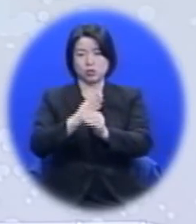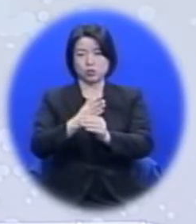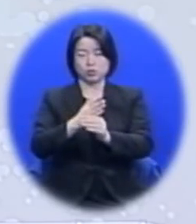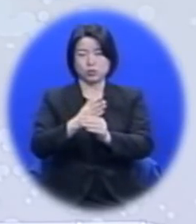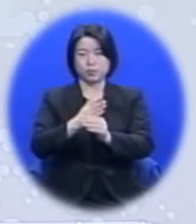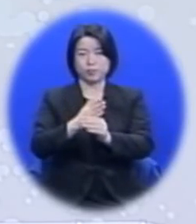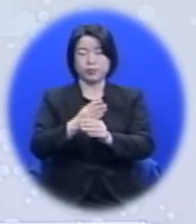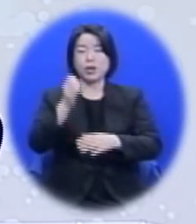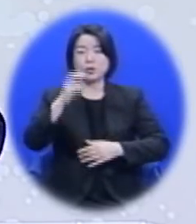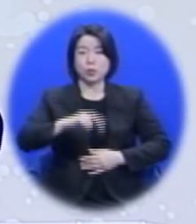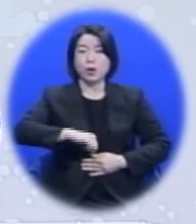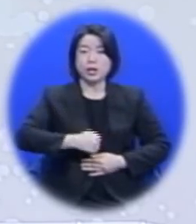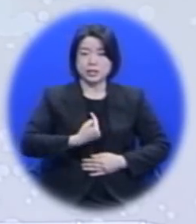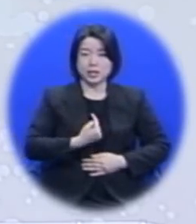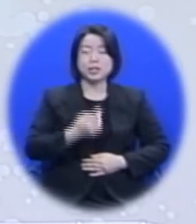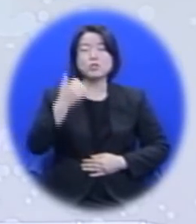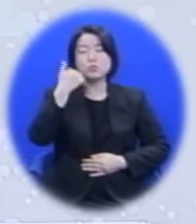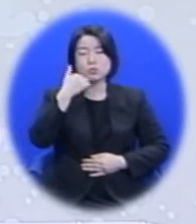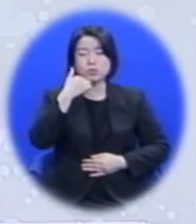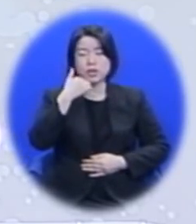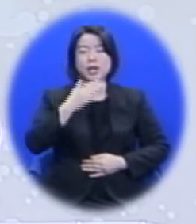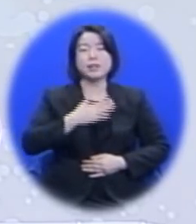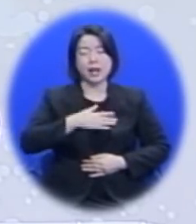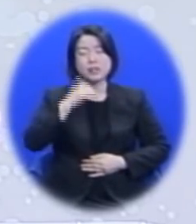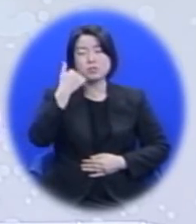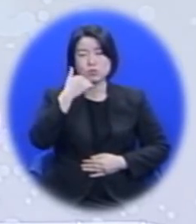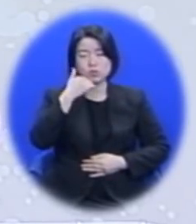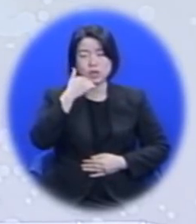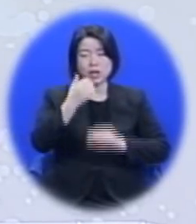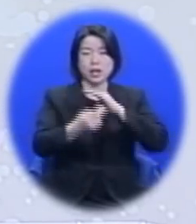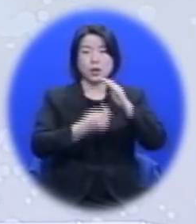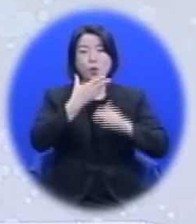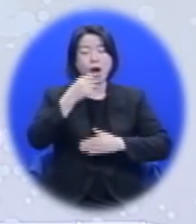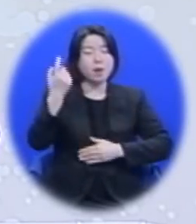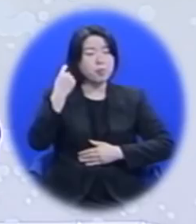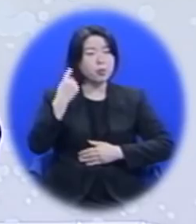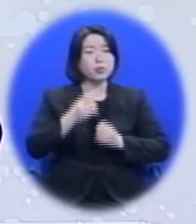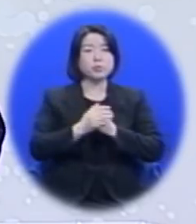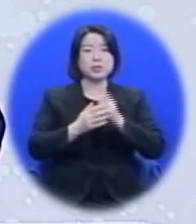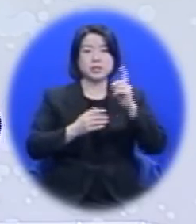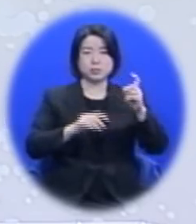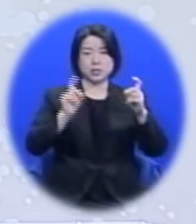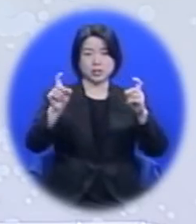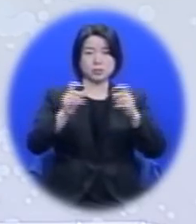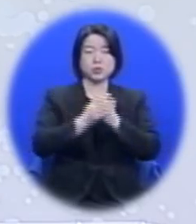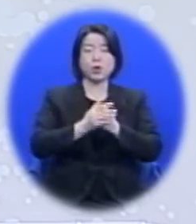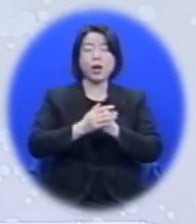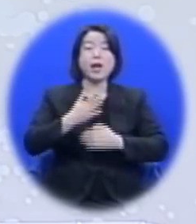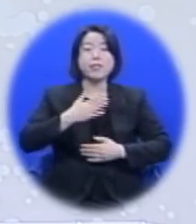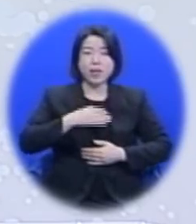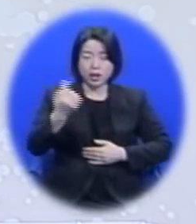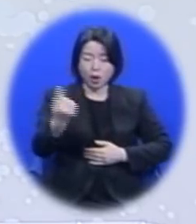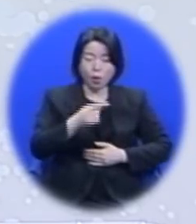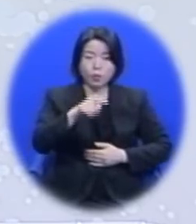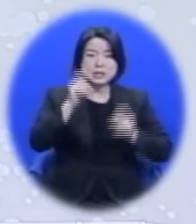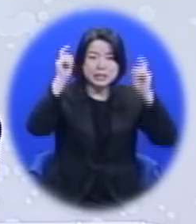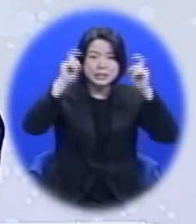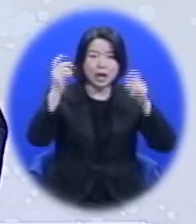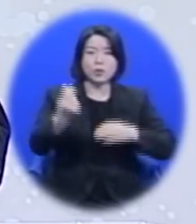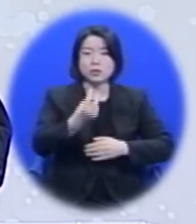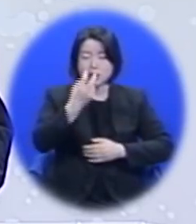그러시면서 당신은 누구냐? 나는 도대체 누구냐? 요한복음 10장 10절에 인자가 온 것은 양으로 생명을 얻게